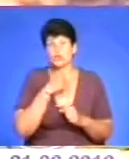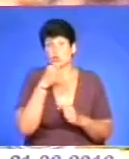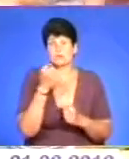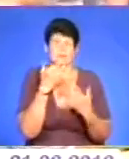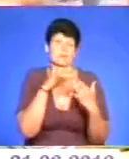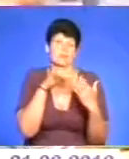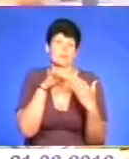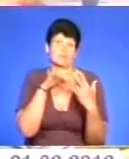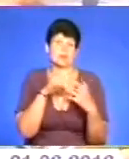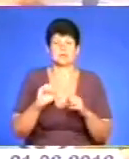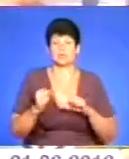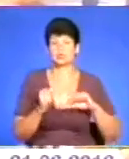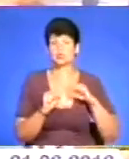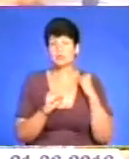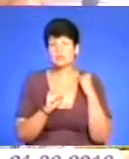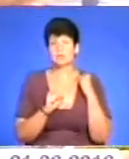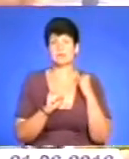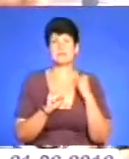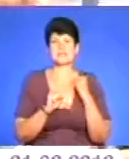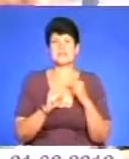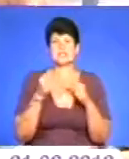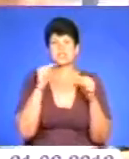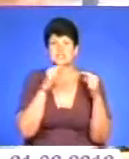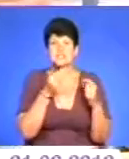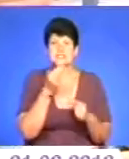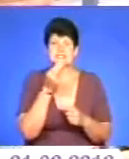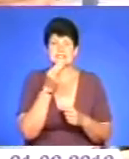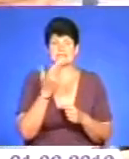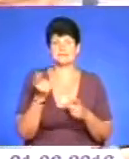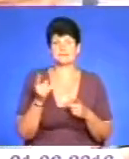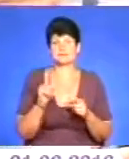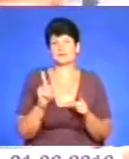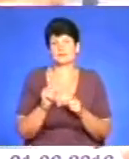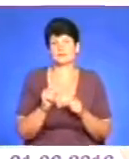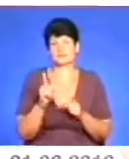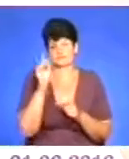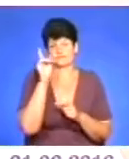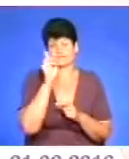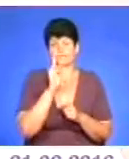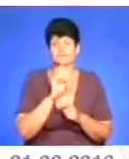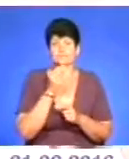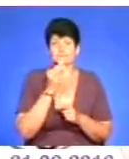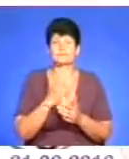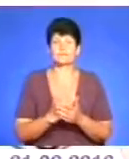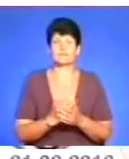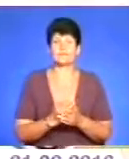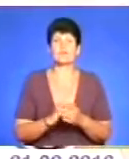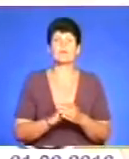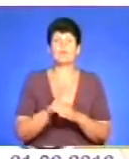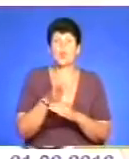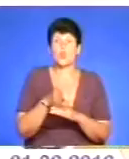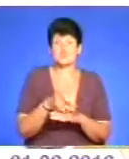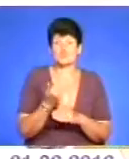побалакати між собою, з друзями зустрітися, якихось шашличків з'їсти або ще там якихось всяких смаколиків. Ми, чесно кажучи, гості в вашому місті, тому